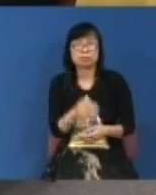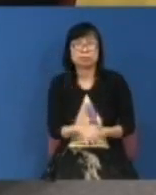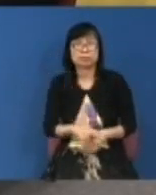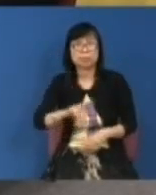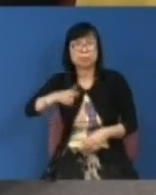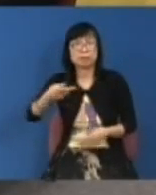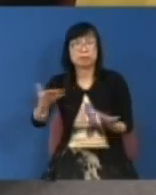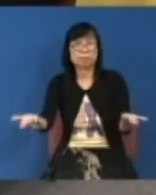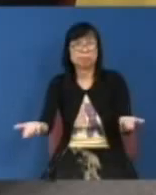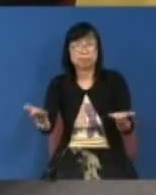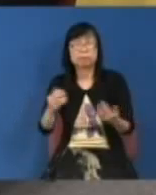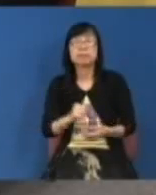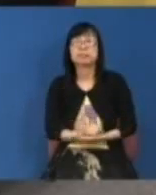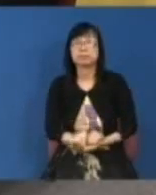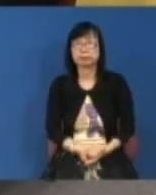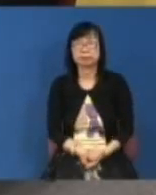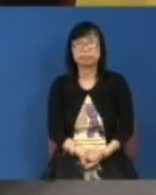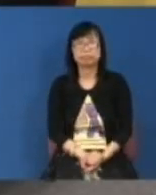咁，